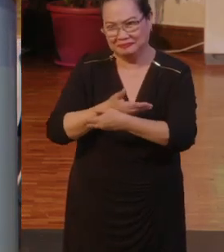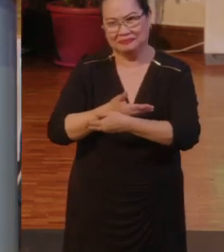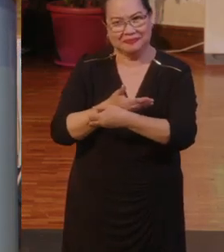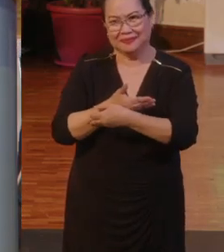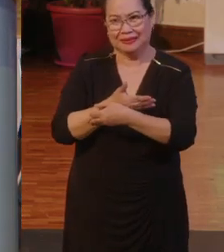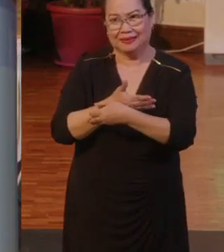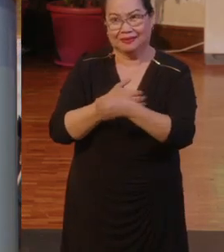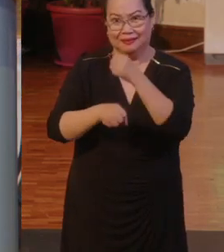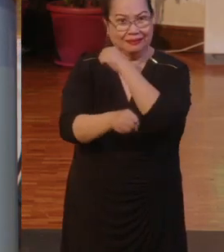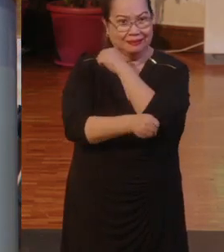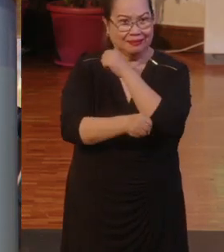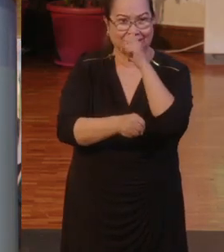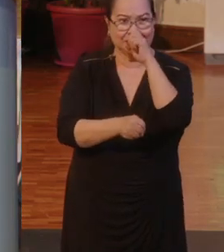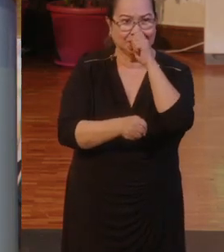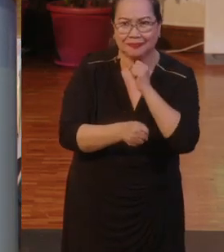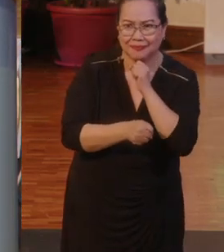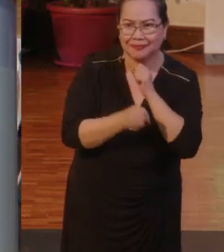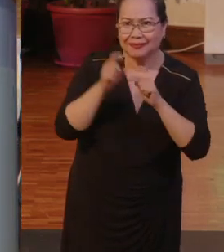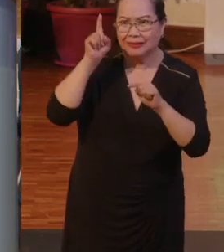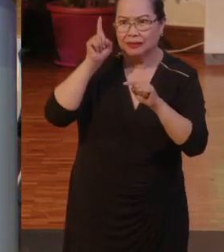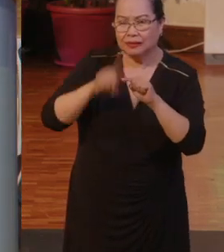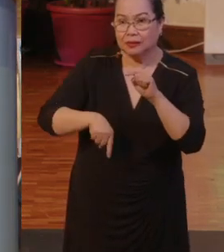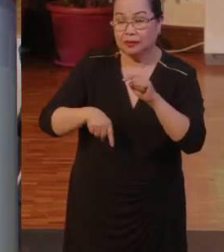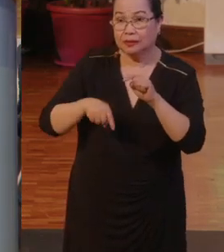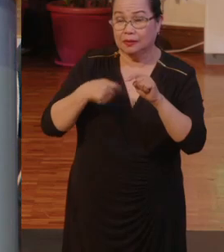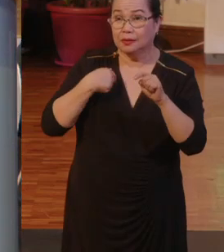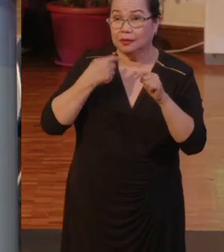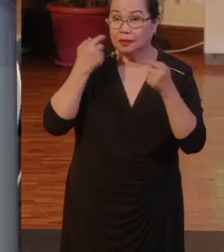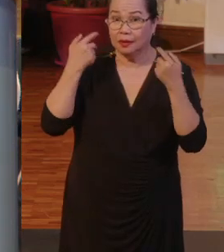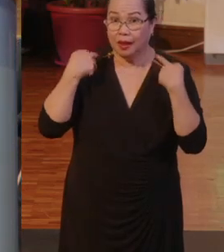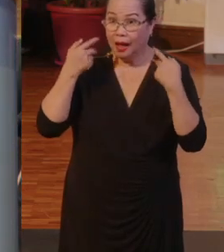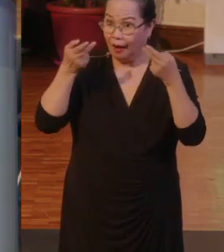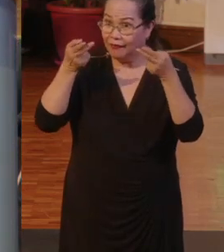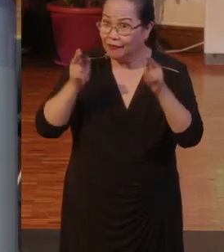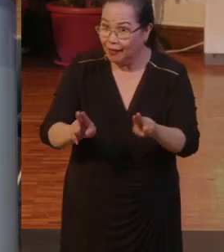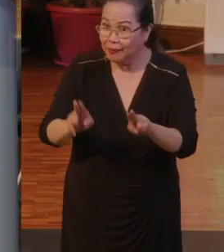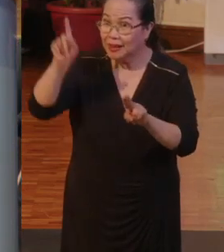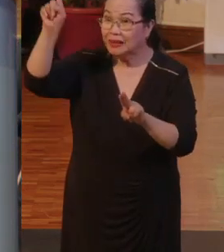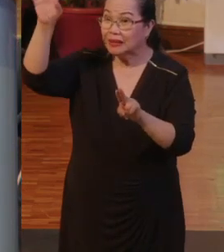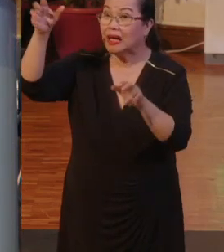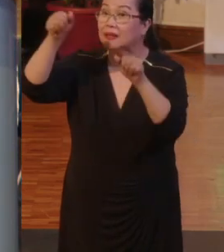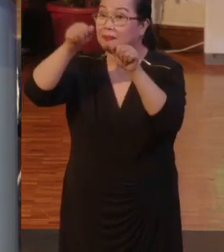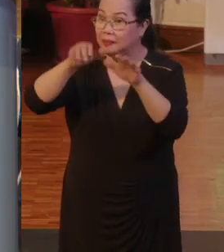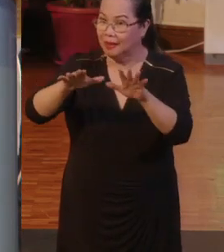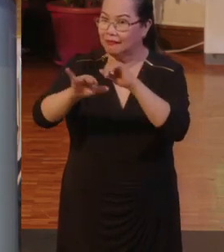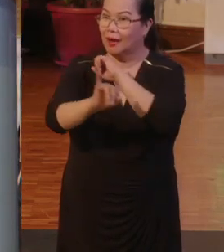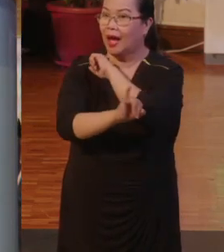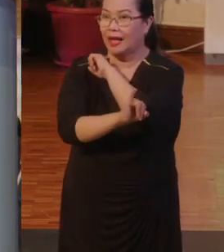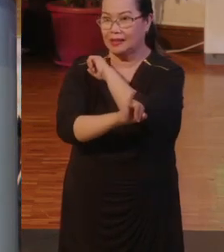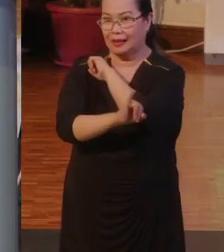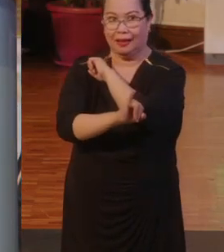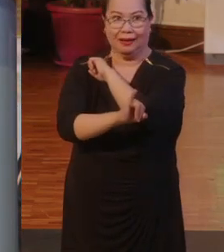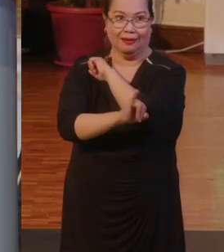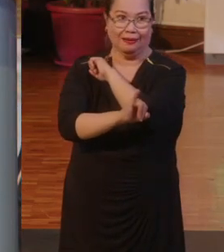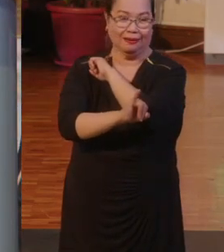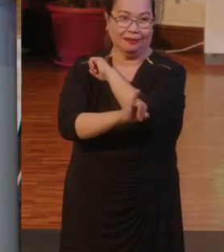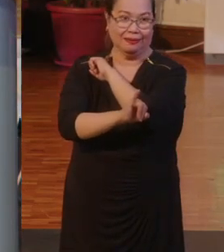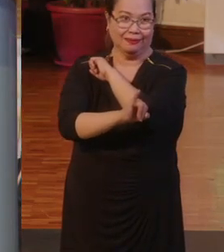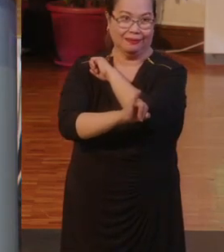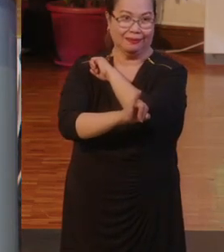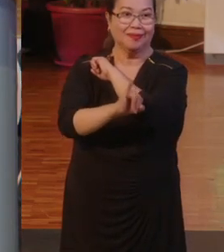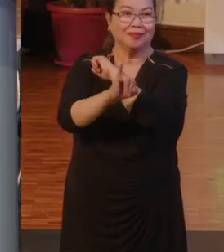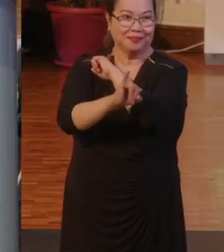ang kanilang katandaan at kalagayan, sila po ay nagkaroon ng anak, si Isaac. Si